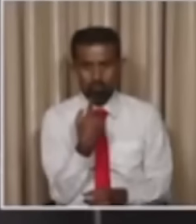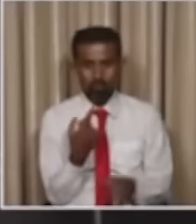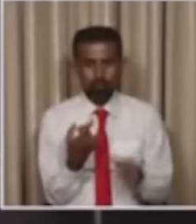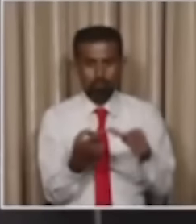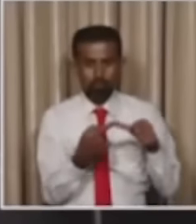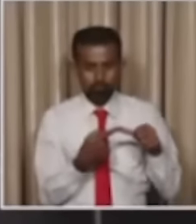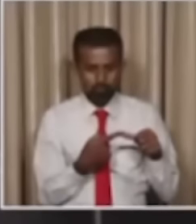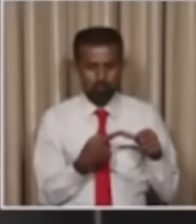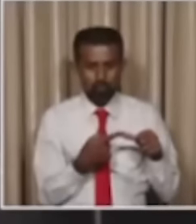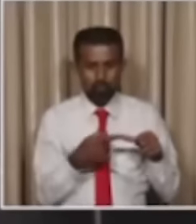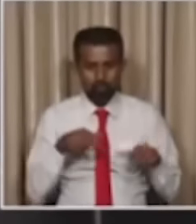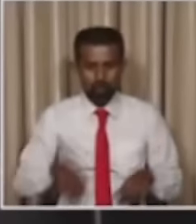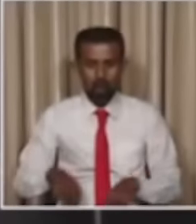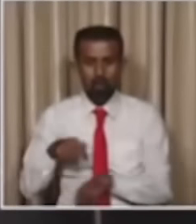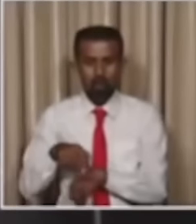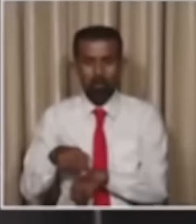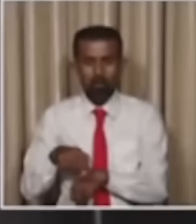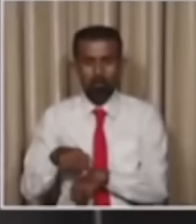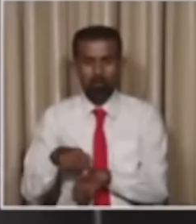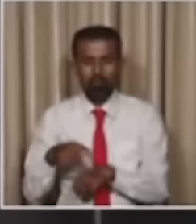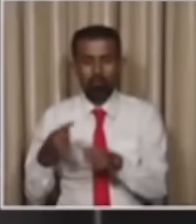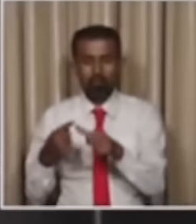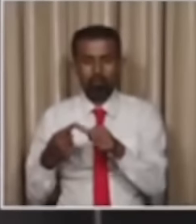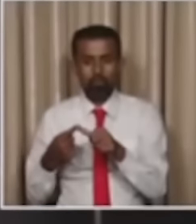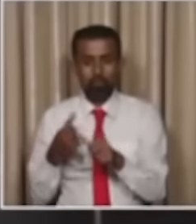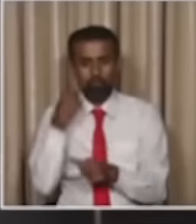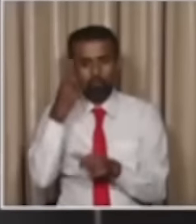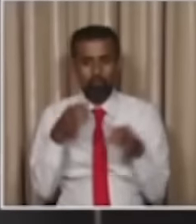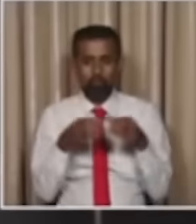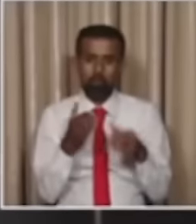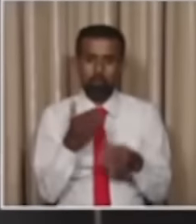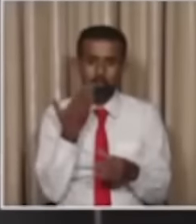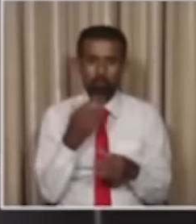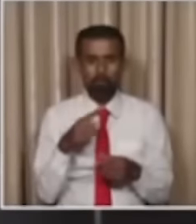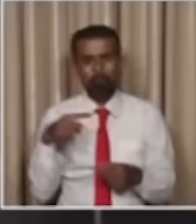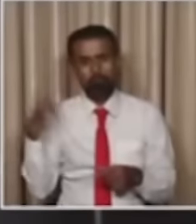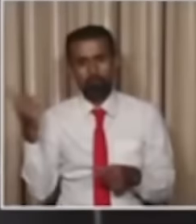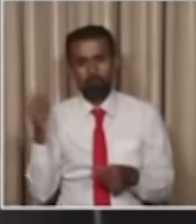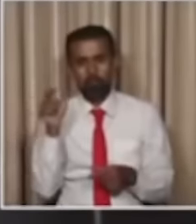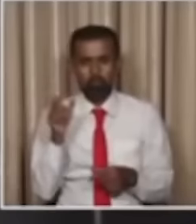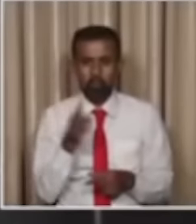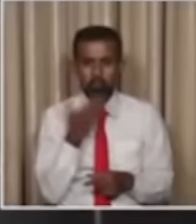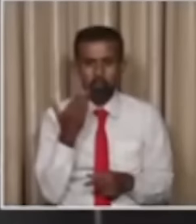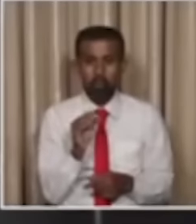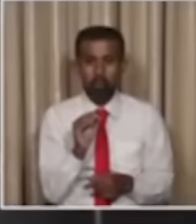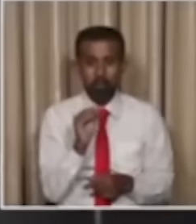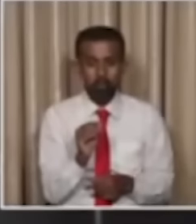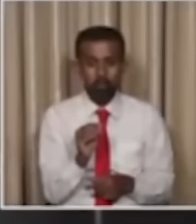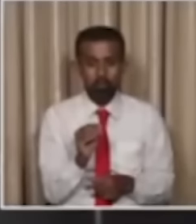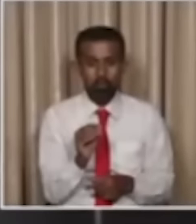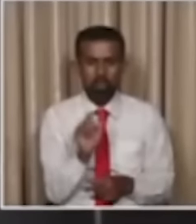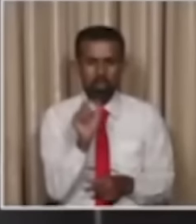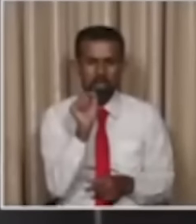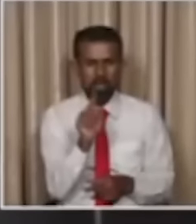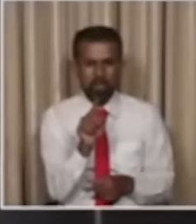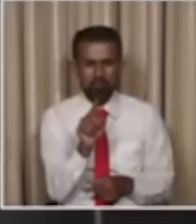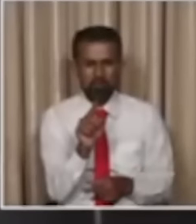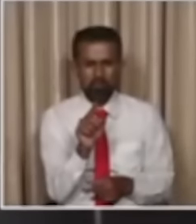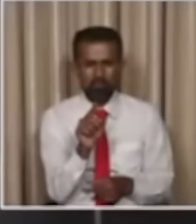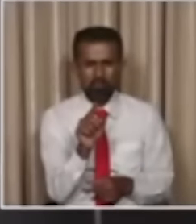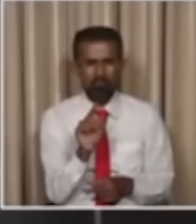උත්තරයයි දැන් අද එතකොට ඔබතුමා කියන්නේ ඒක බුද්ධ්‍යංශ වෙන්නත් පුළුවන්, වෙන පුද්ගලයෙක් වෙන්න පුළුවන්. නමුත් ඒක යම් කිසි නමකින් අබුහින්